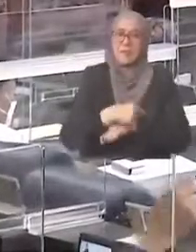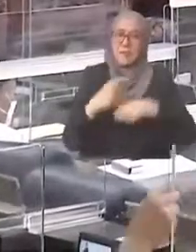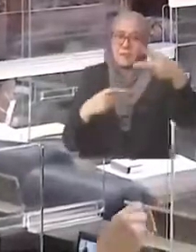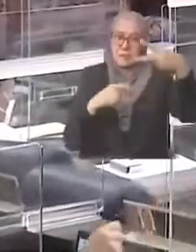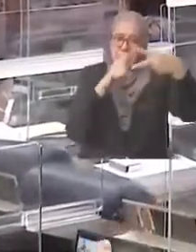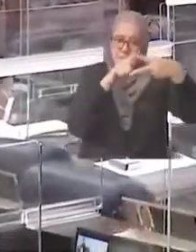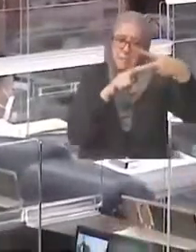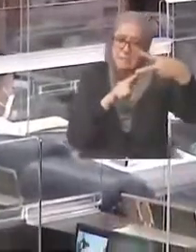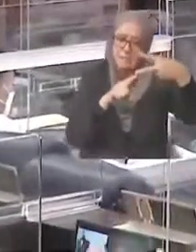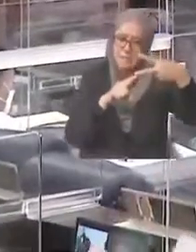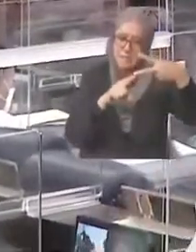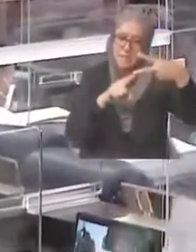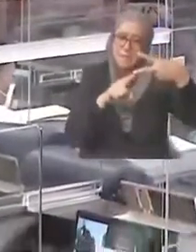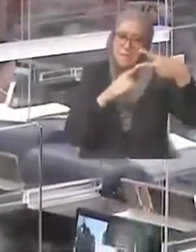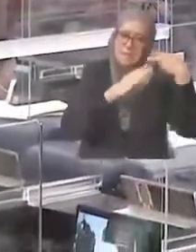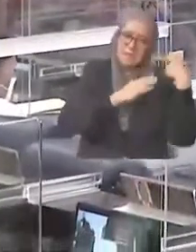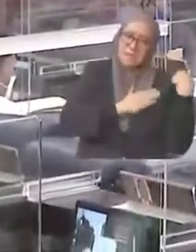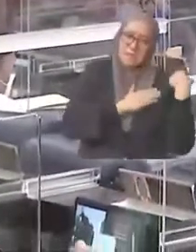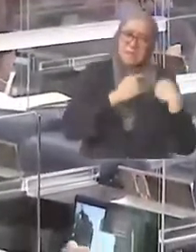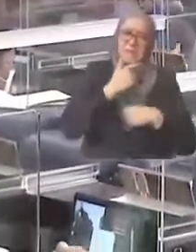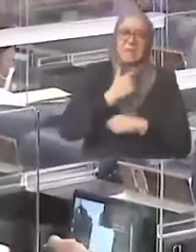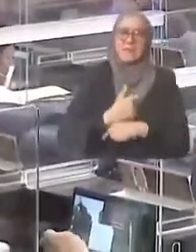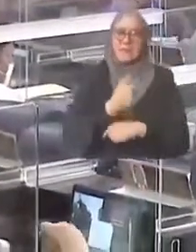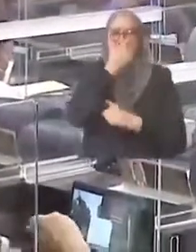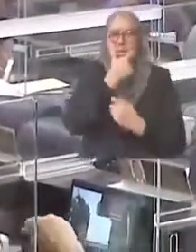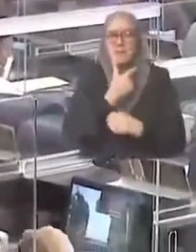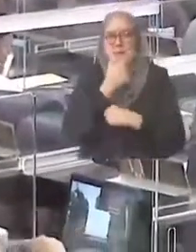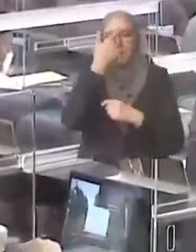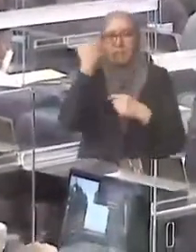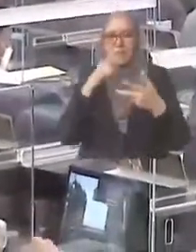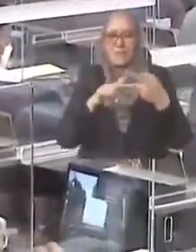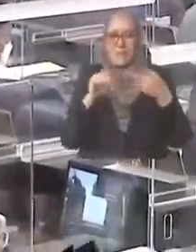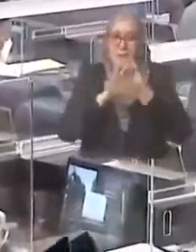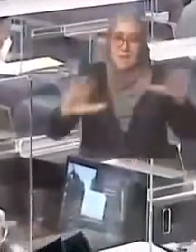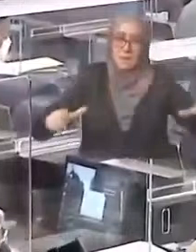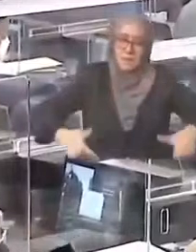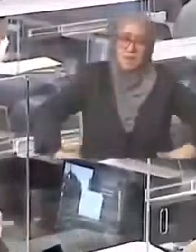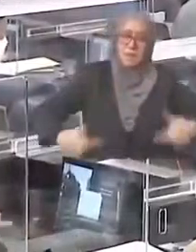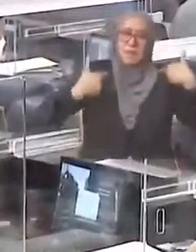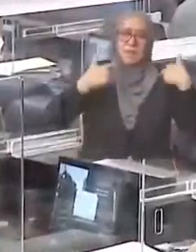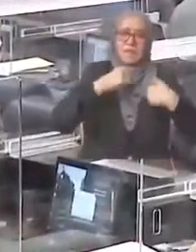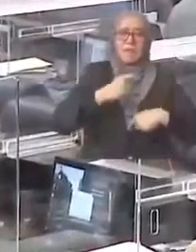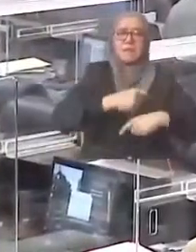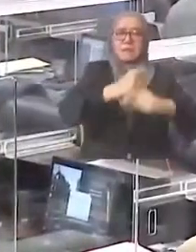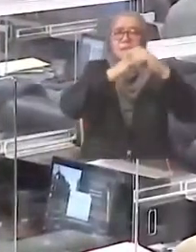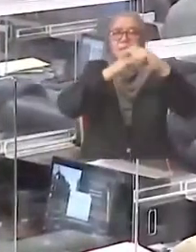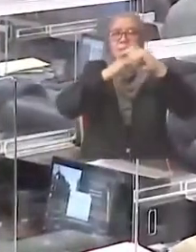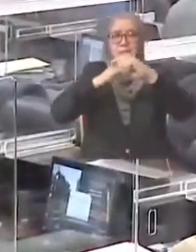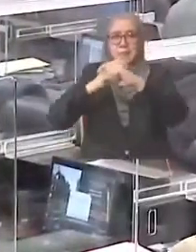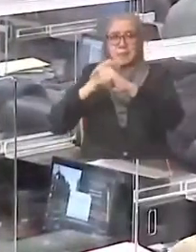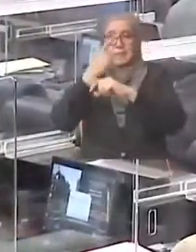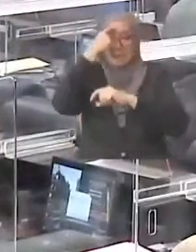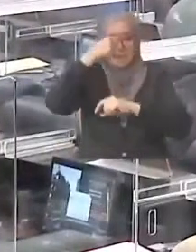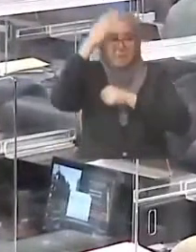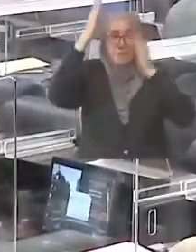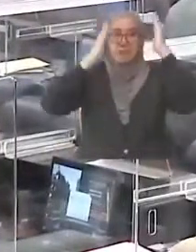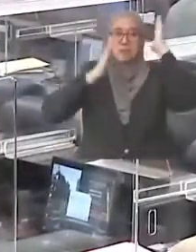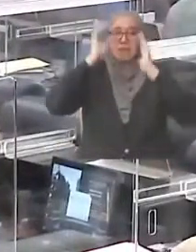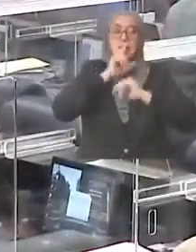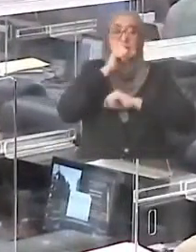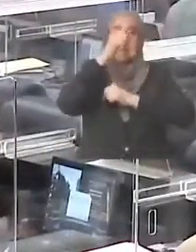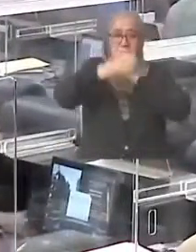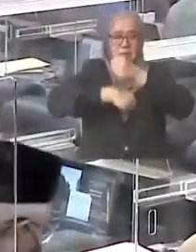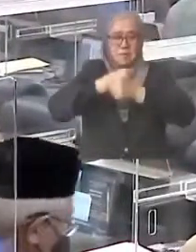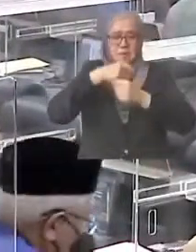mempertahan ikhtisar bagi Malaysia ternyata tahun ini adalah mencegah mencabar What kita